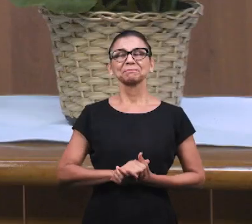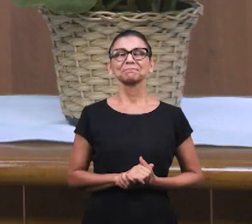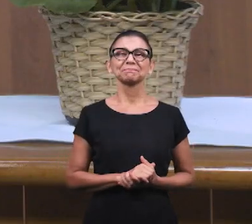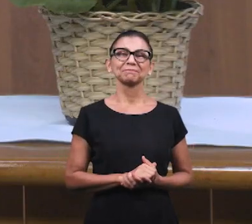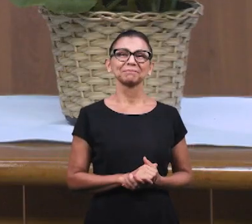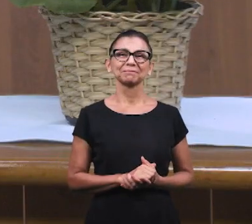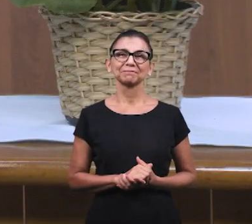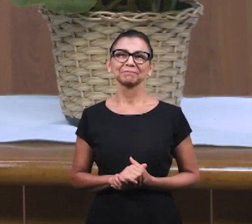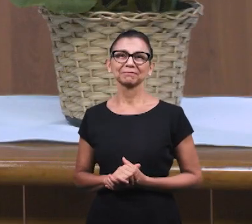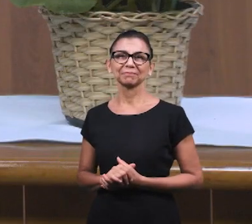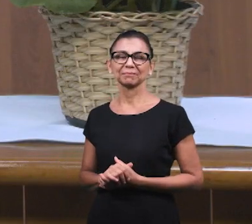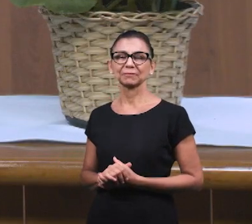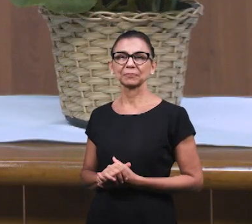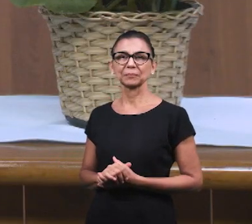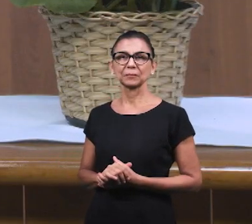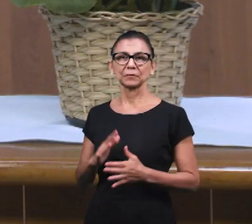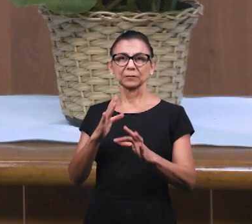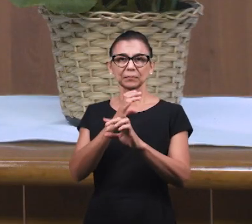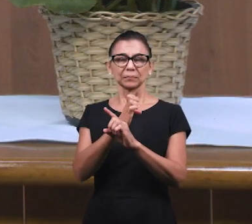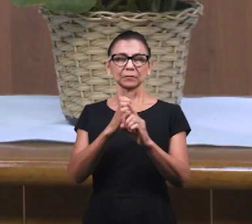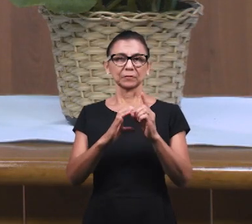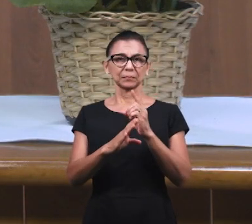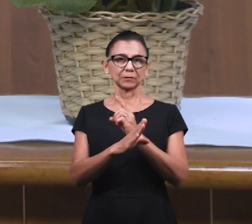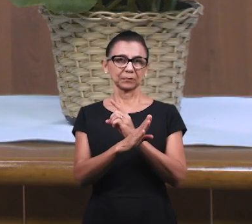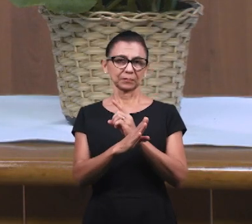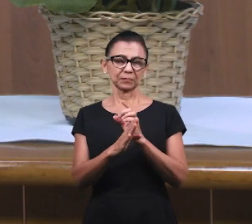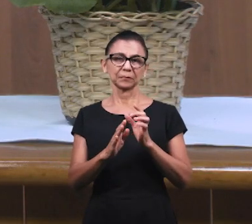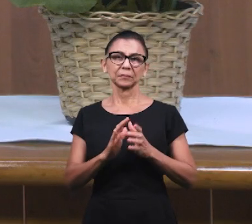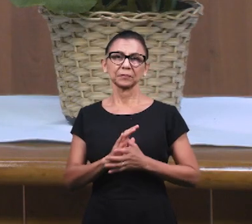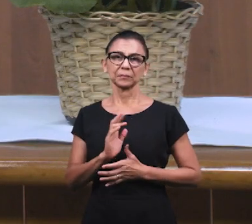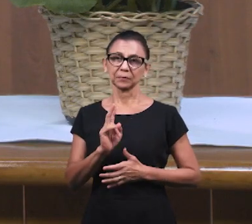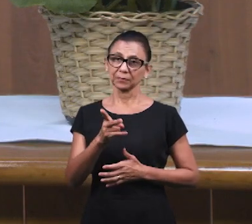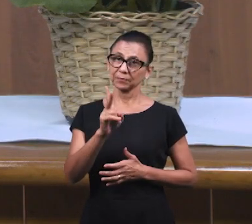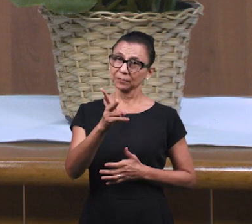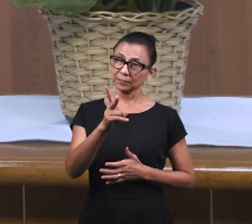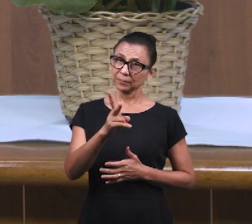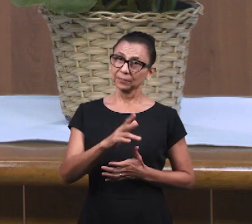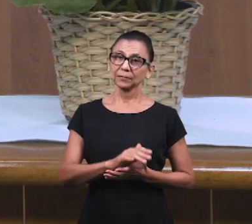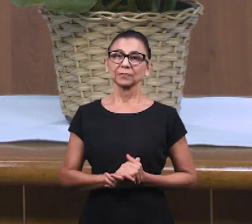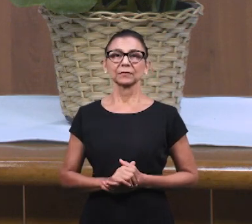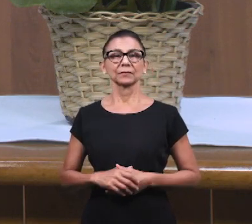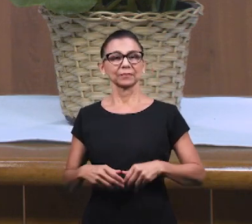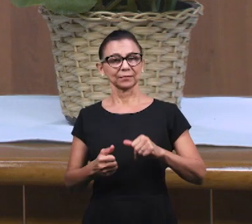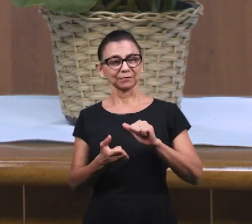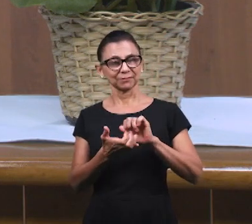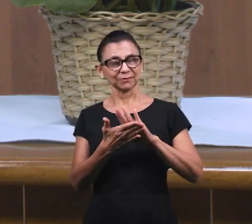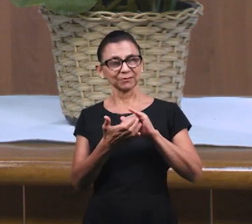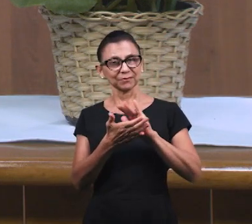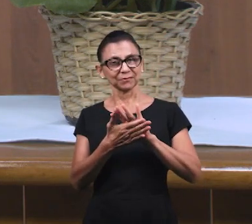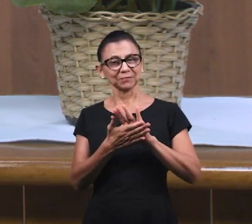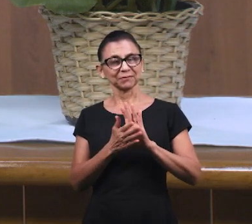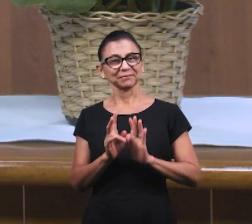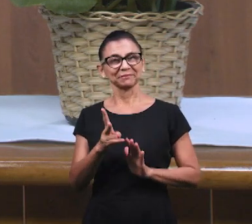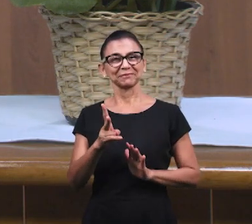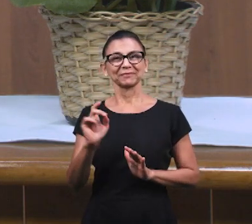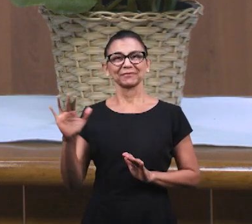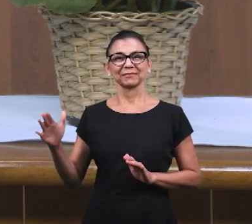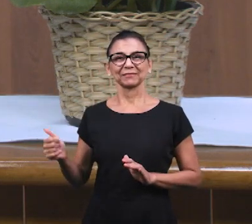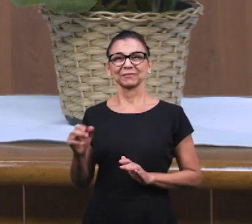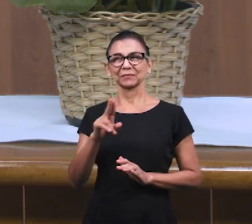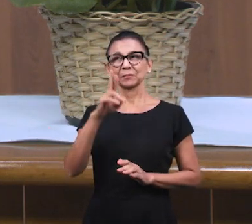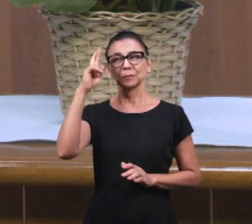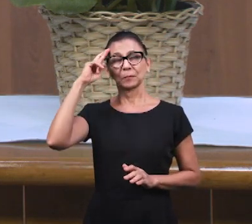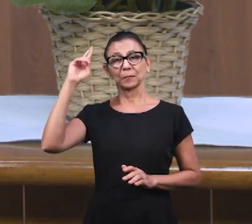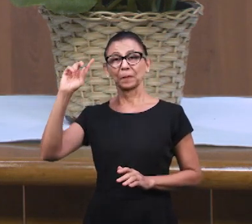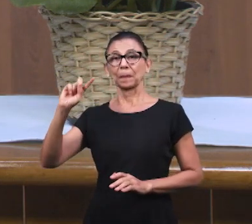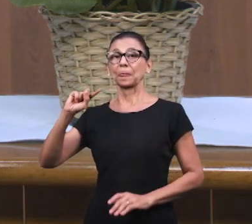à son orientation pour nos vies. Et nous continuons cette école biblique dominicale et nous allons chanter encore un chant